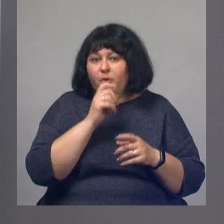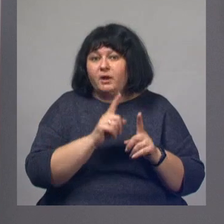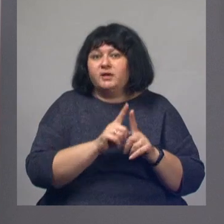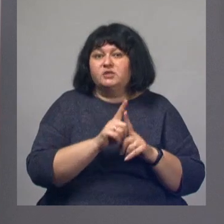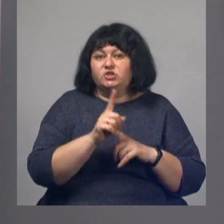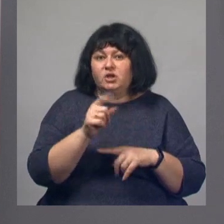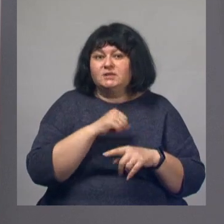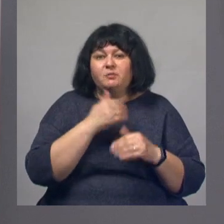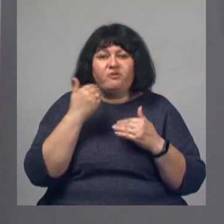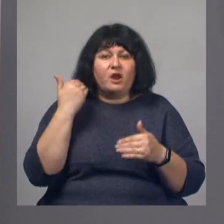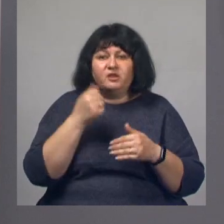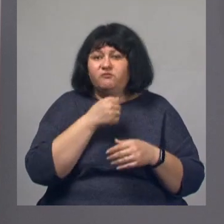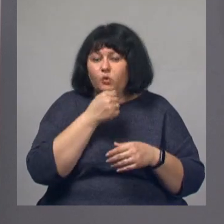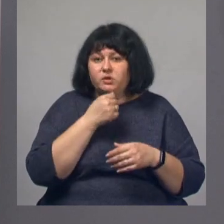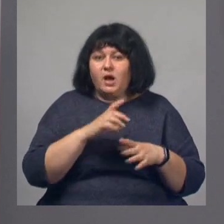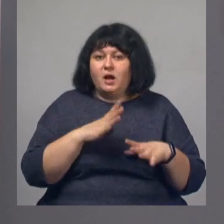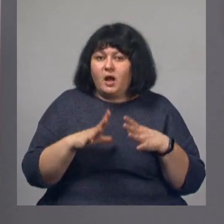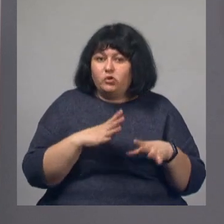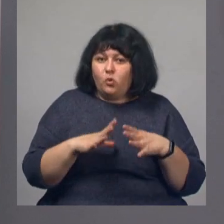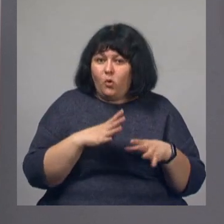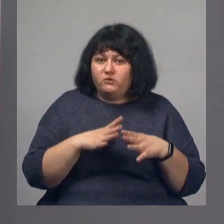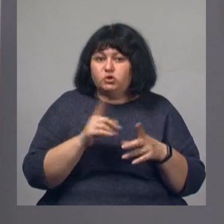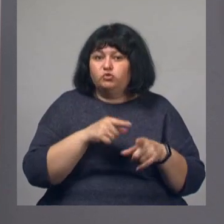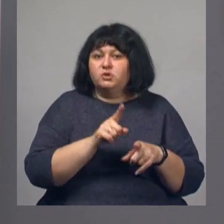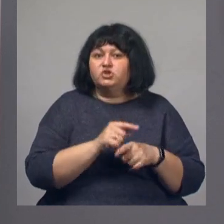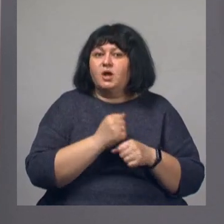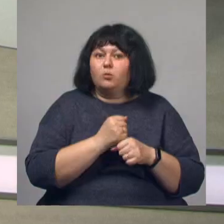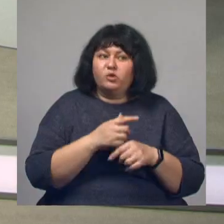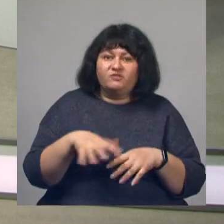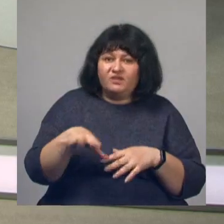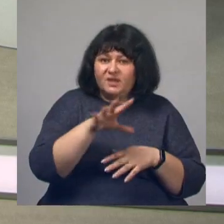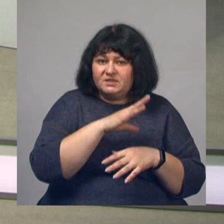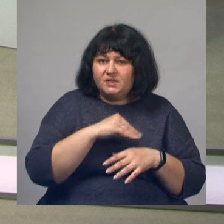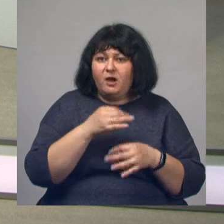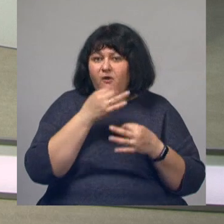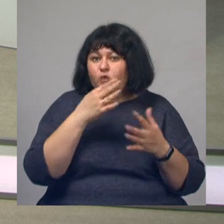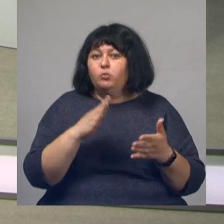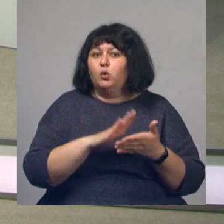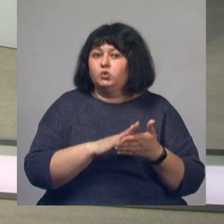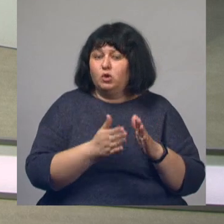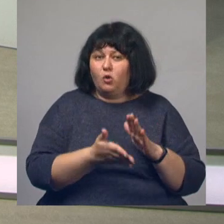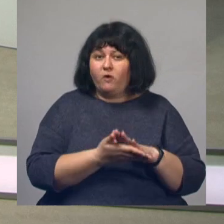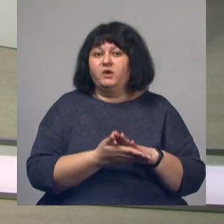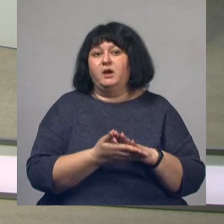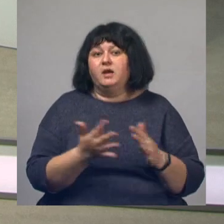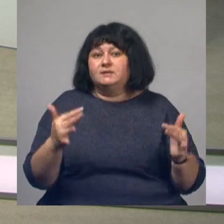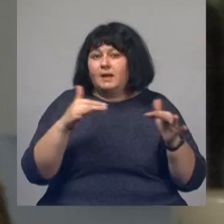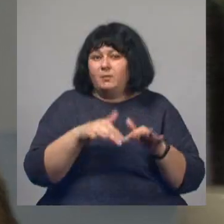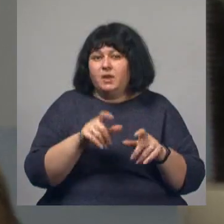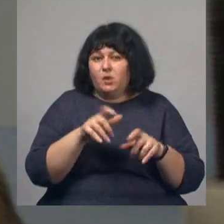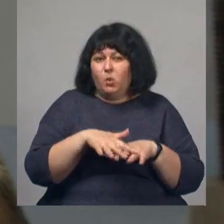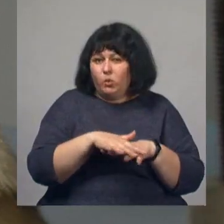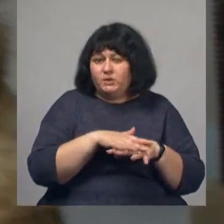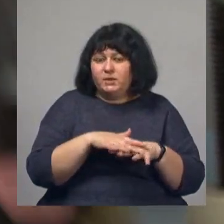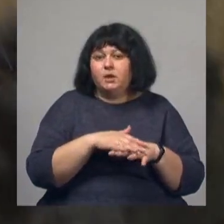с самого раннего возраста, готовится к тому, что она должна работать везде, всюду, при любых условиях и скоплении народа, то